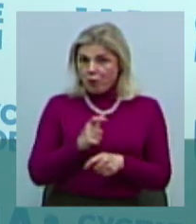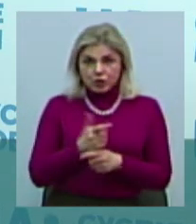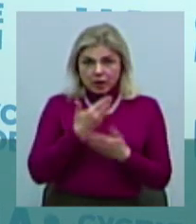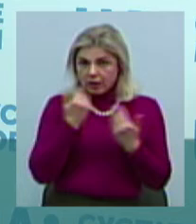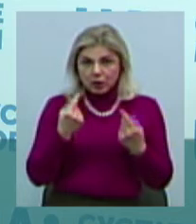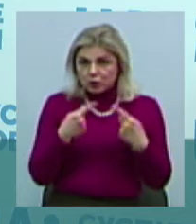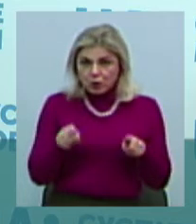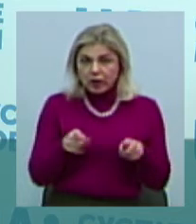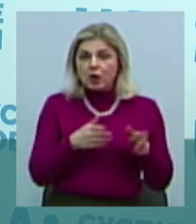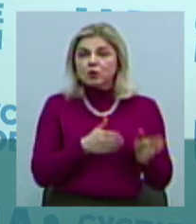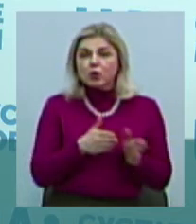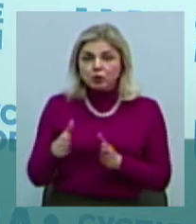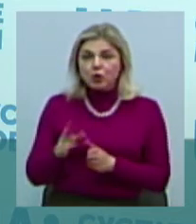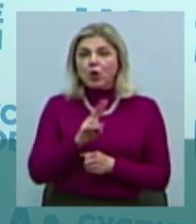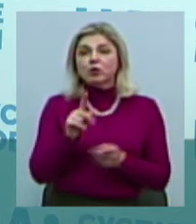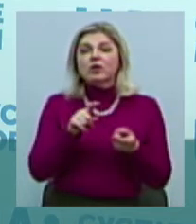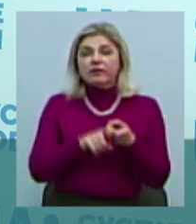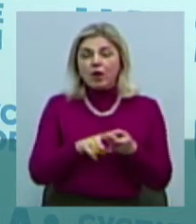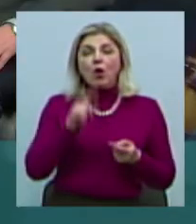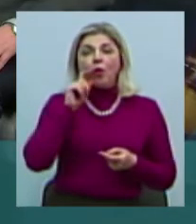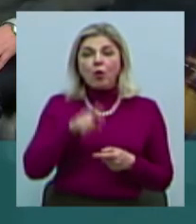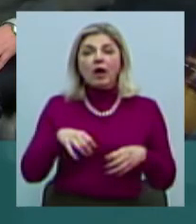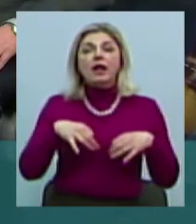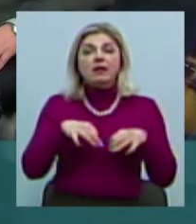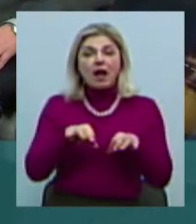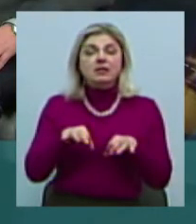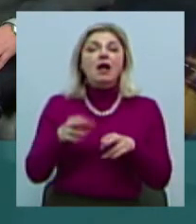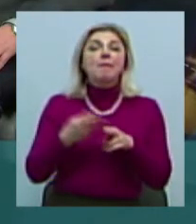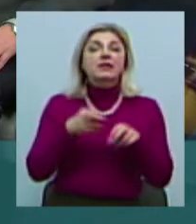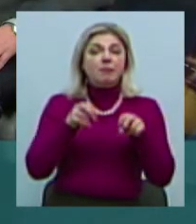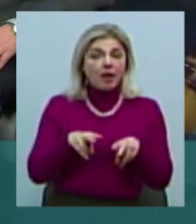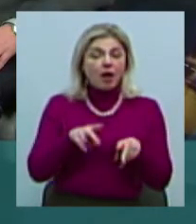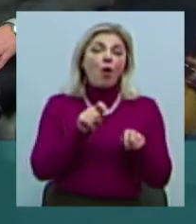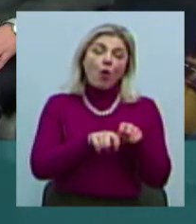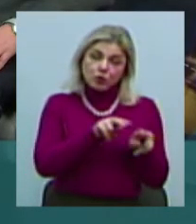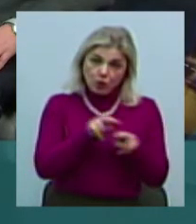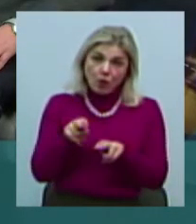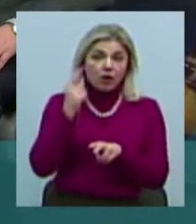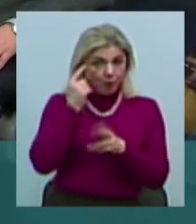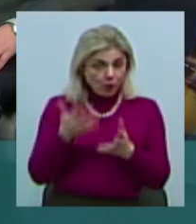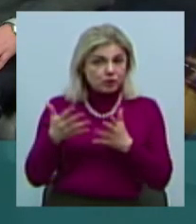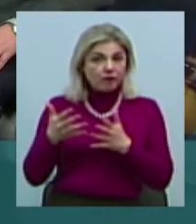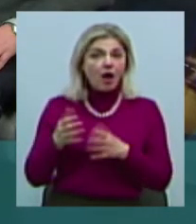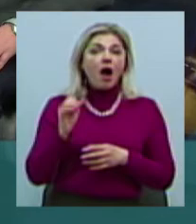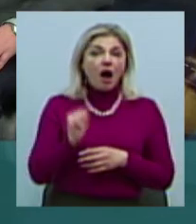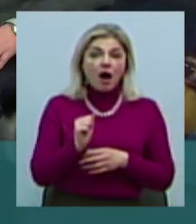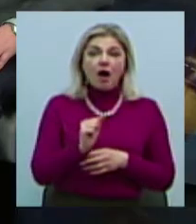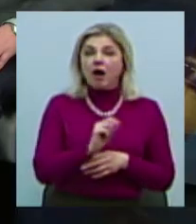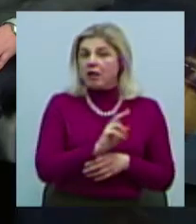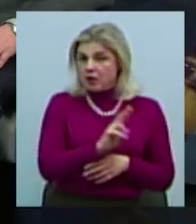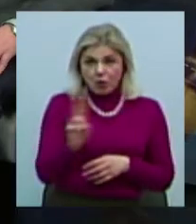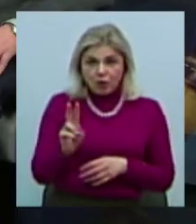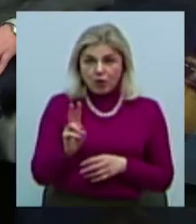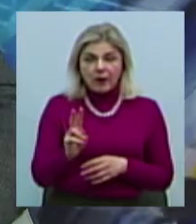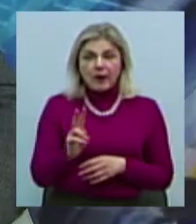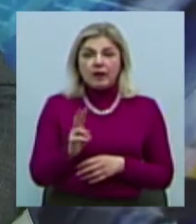структур, які мають відношення. Ну, Укртрансбезпека до контролю, зрозуміло, а майно більше ні в кого